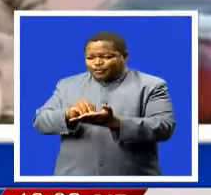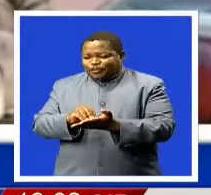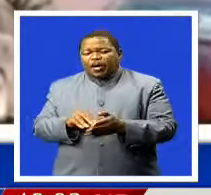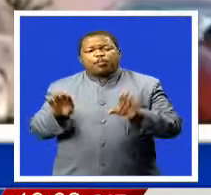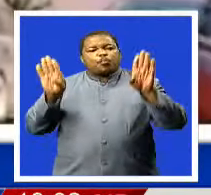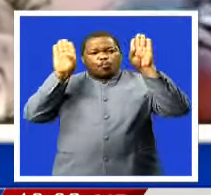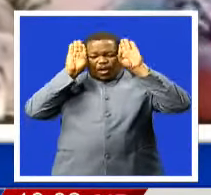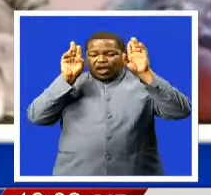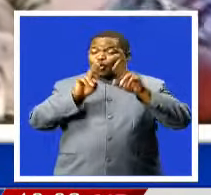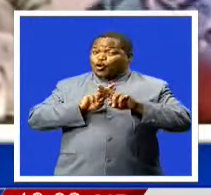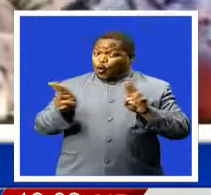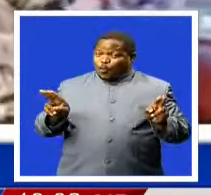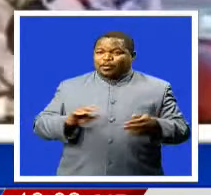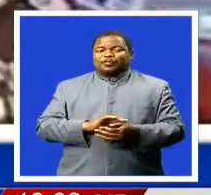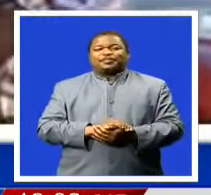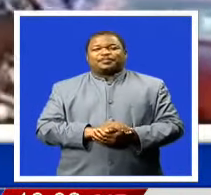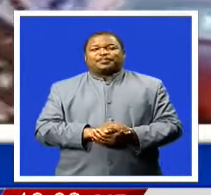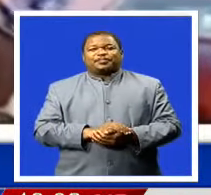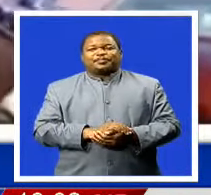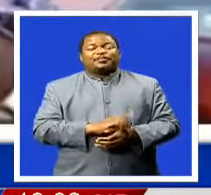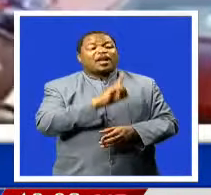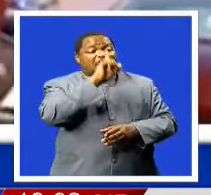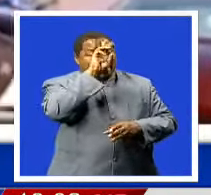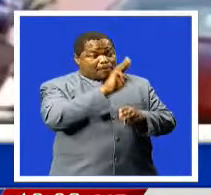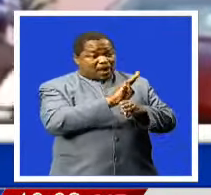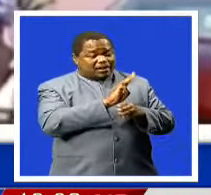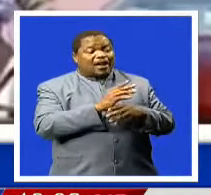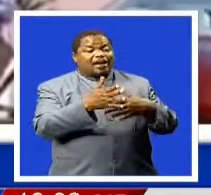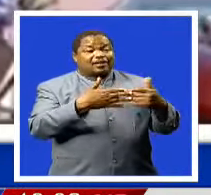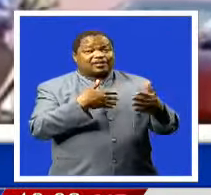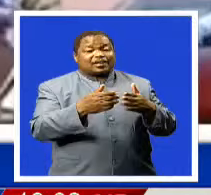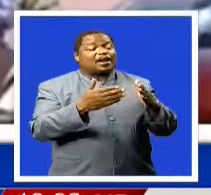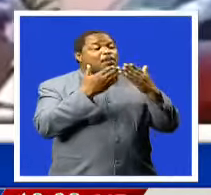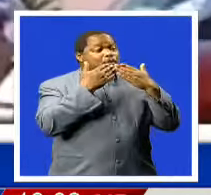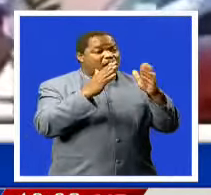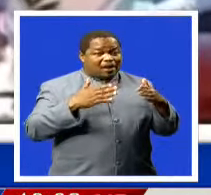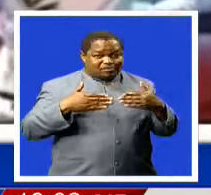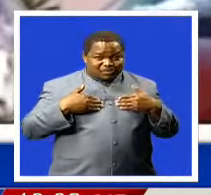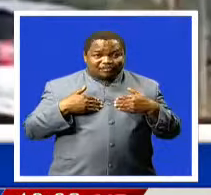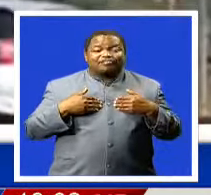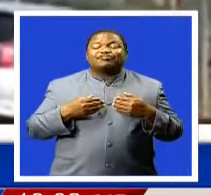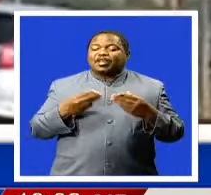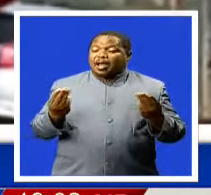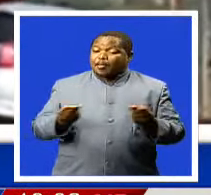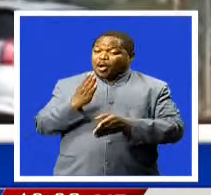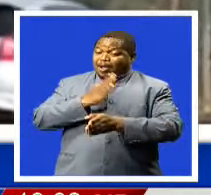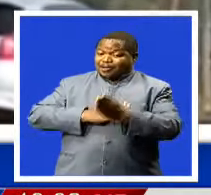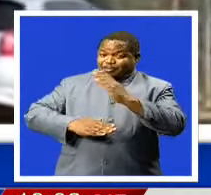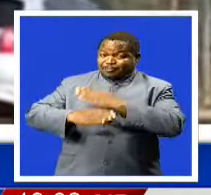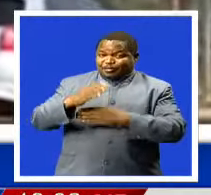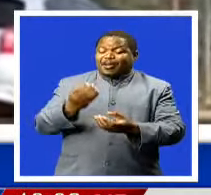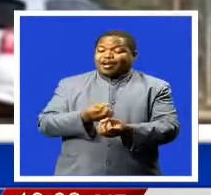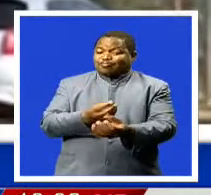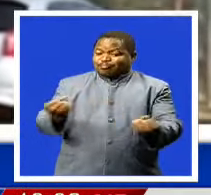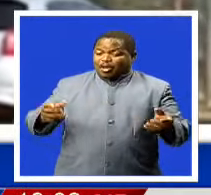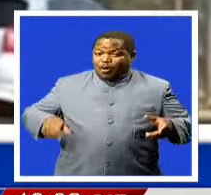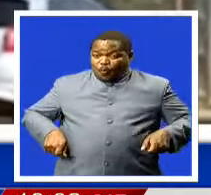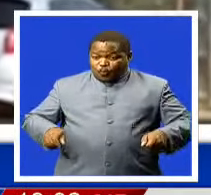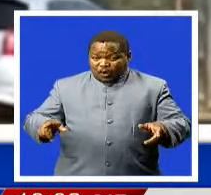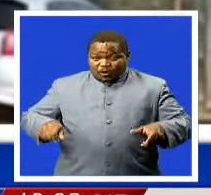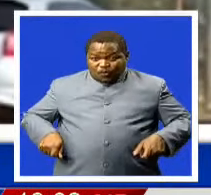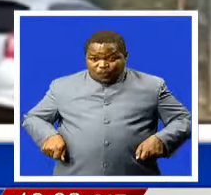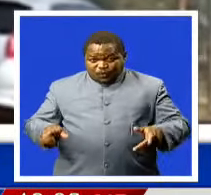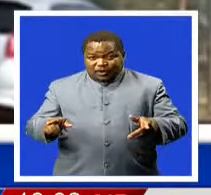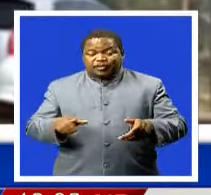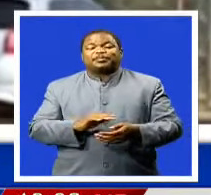sitabanika. Nathi sesikhulile ma wheelchairs kathi lekwendondolo sitakhola. Lapha kungele ba fam store khona